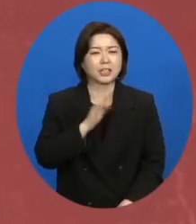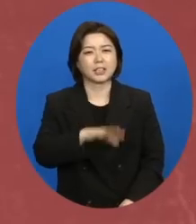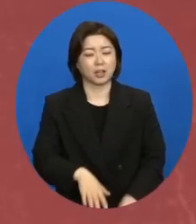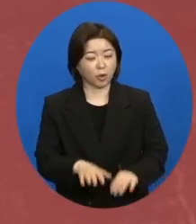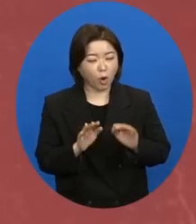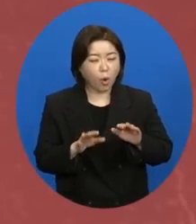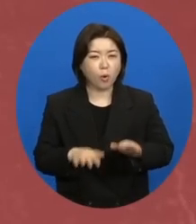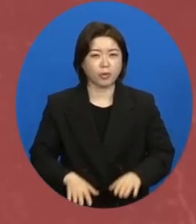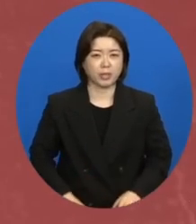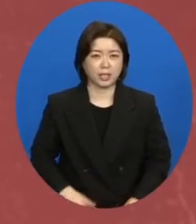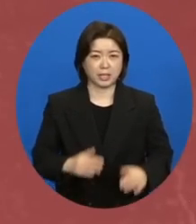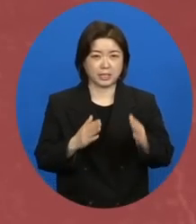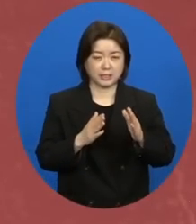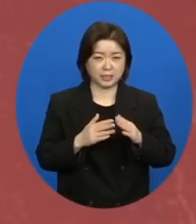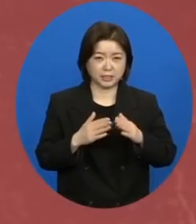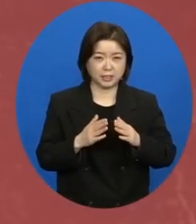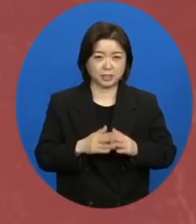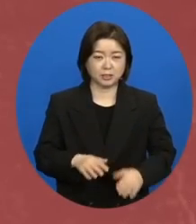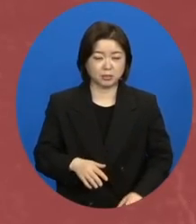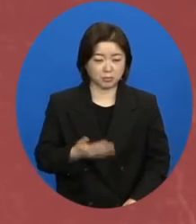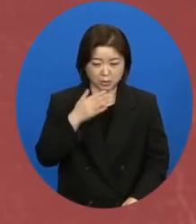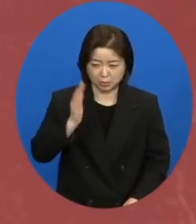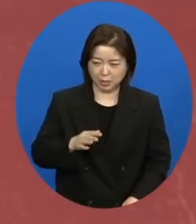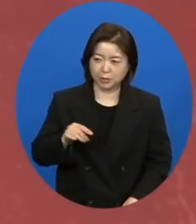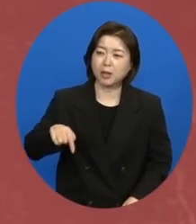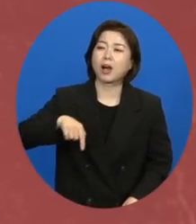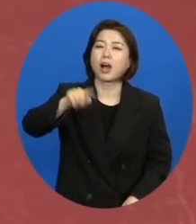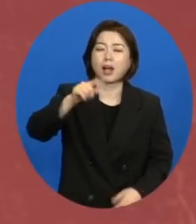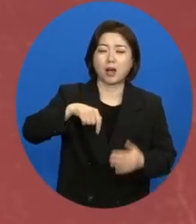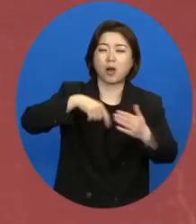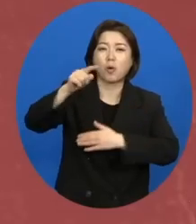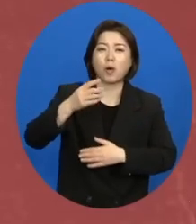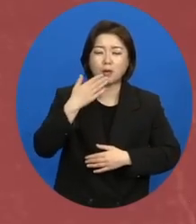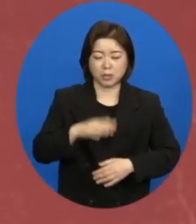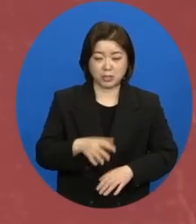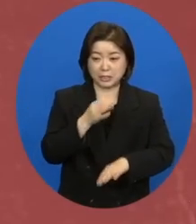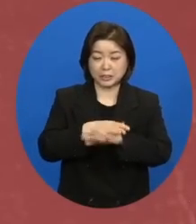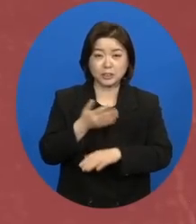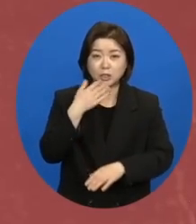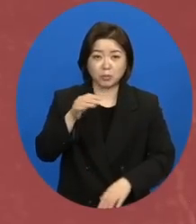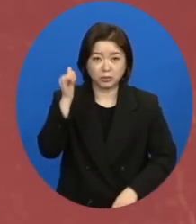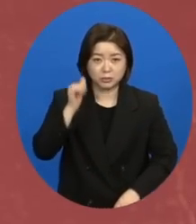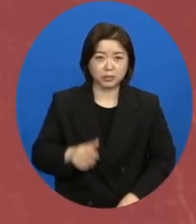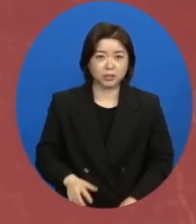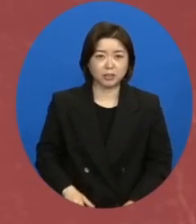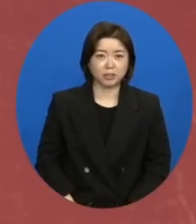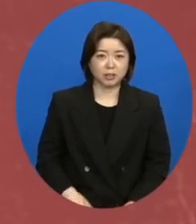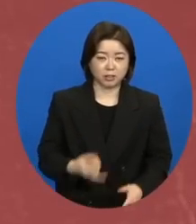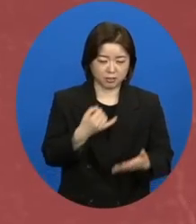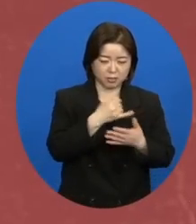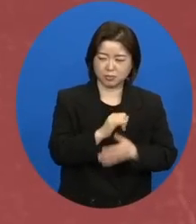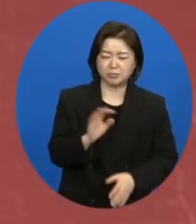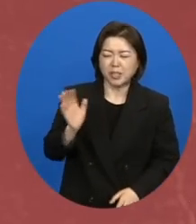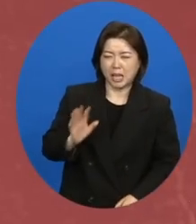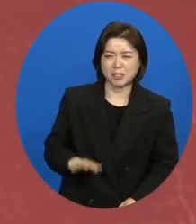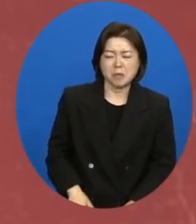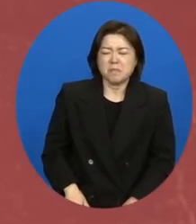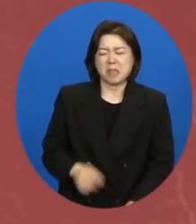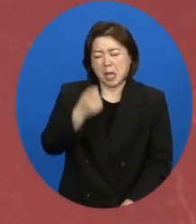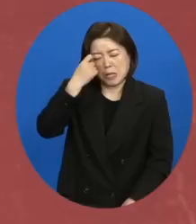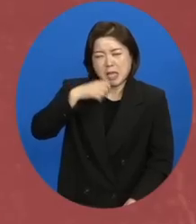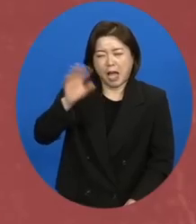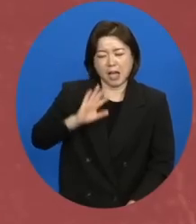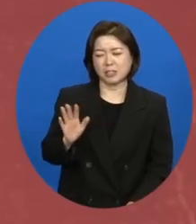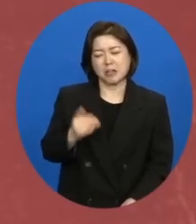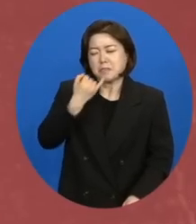오늘은 집에서 먹지 말고 나가서 먹자. 나가서 사 먹자. 큰 애가 아니야 안